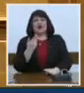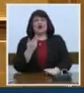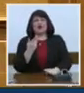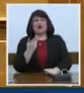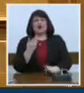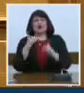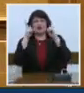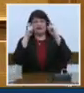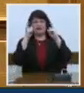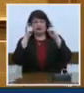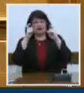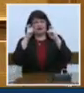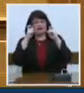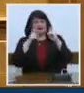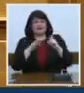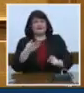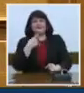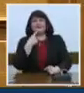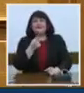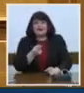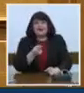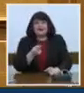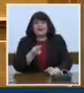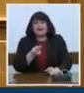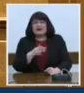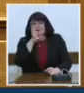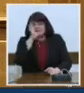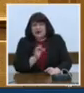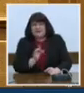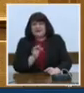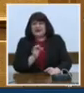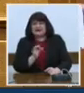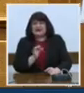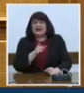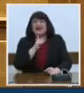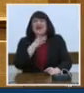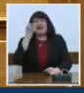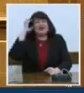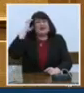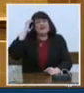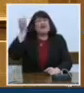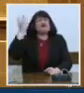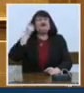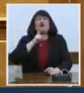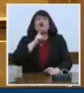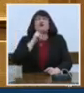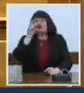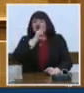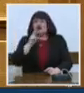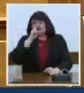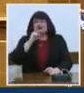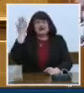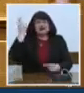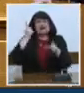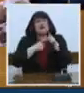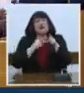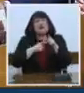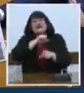ίδια στην κυρία Κονιόρδου, αλλά αυτές είναι σταλινικές πρακτικές, κύριε Τσίπρα. Δεν γίνονται σε σοβαρές χώρες τέτοια